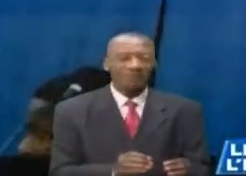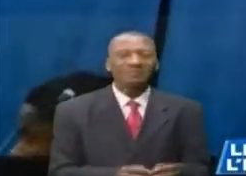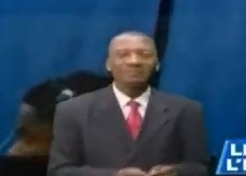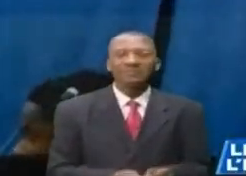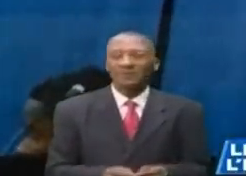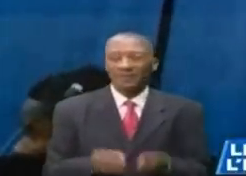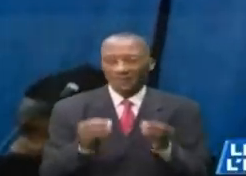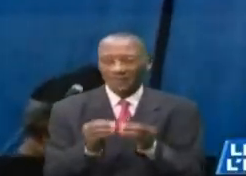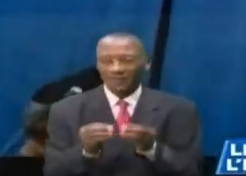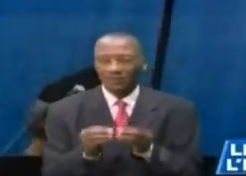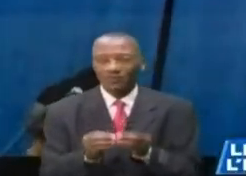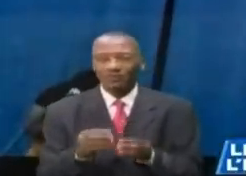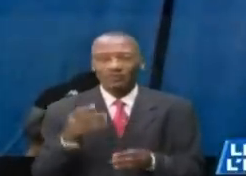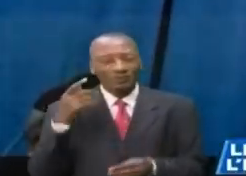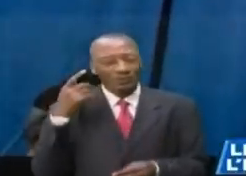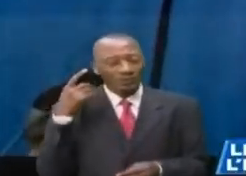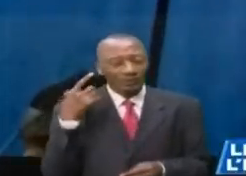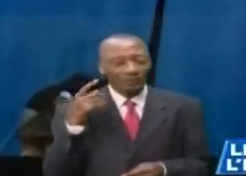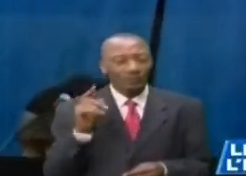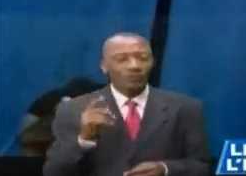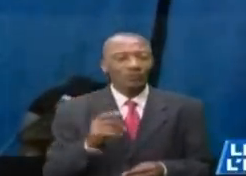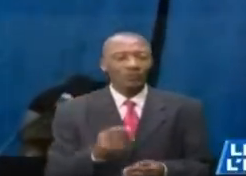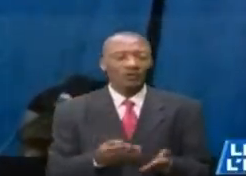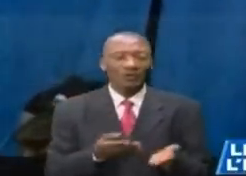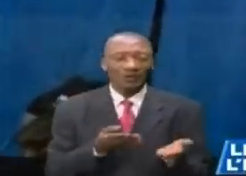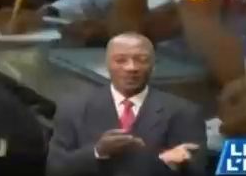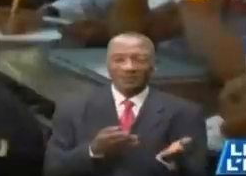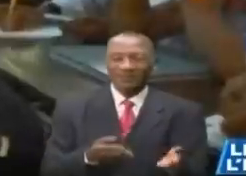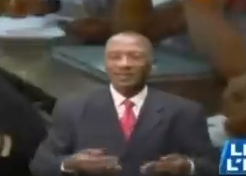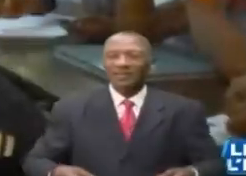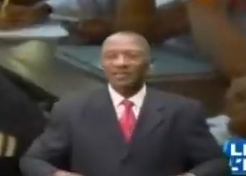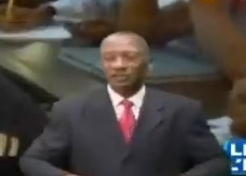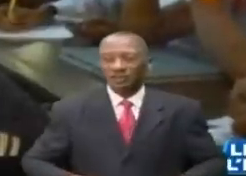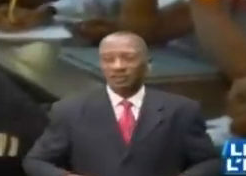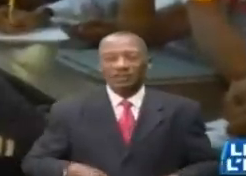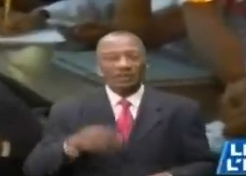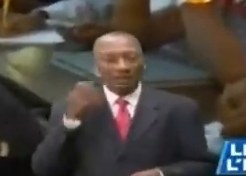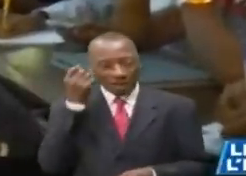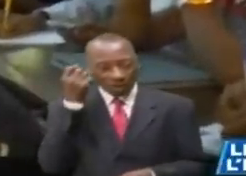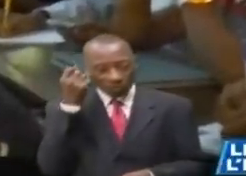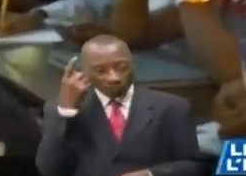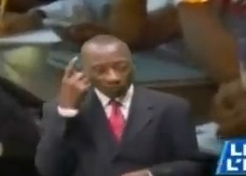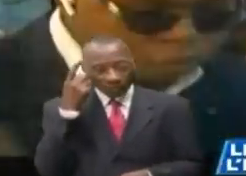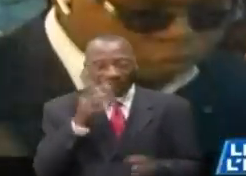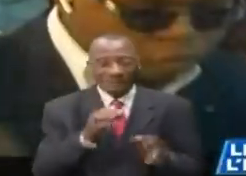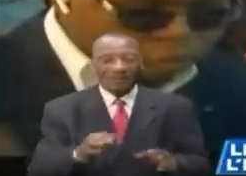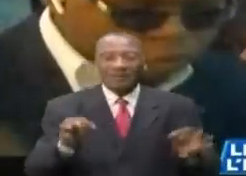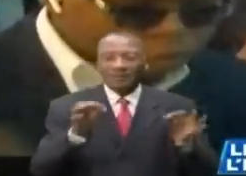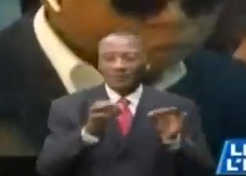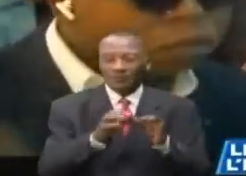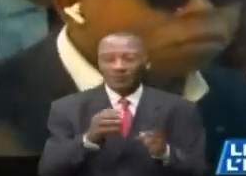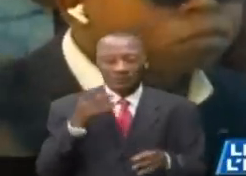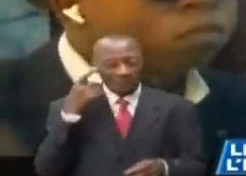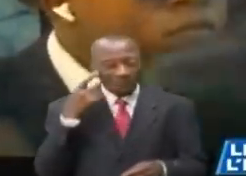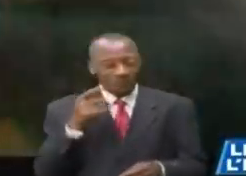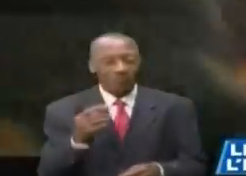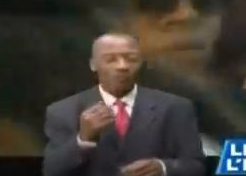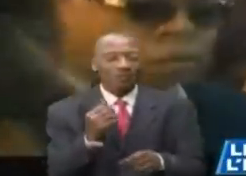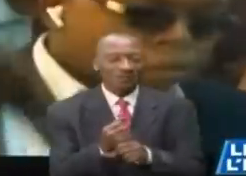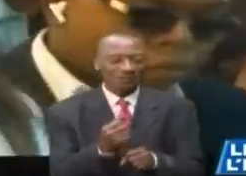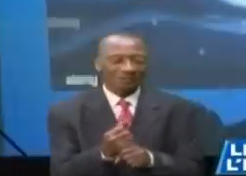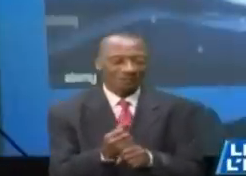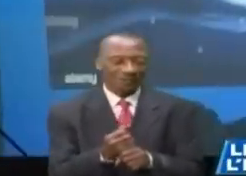jour, lobbyiste et stratège en investissement Patrick Onoya, a salué cette initiative qui s'inscrit dans la vision du chef de